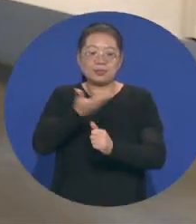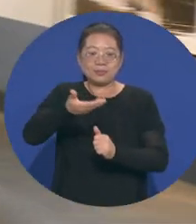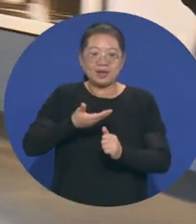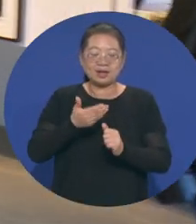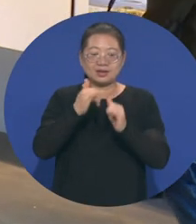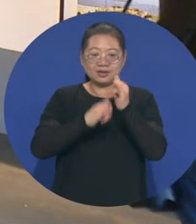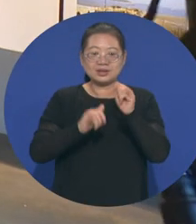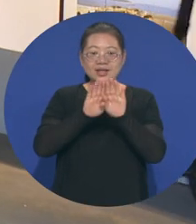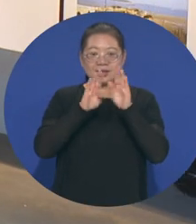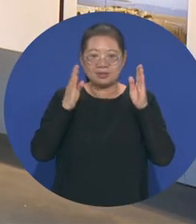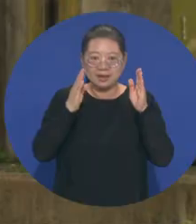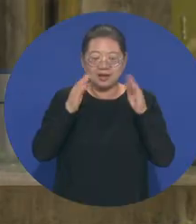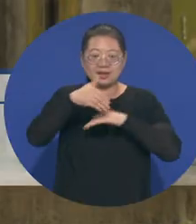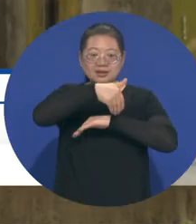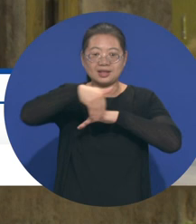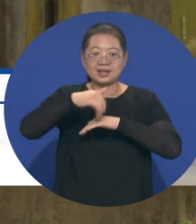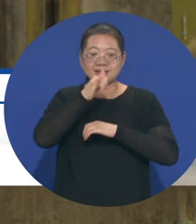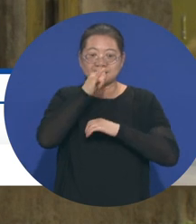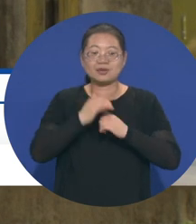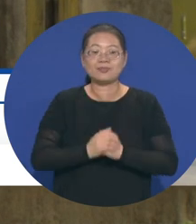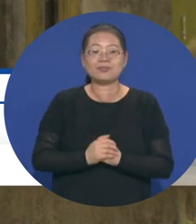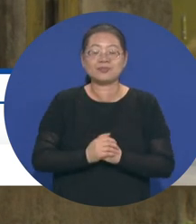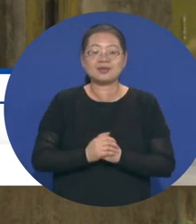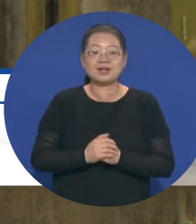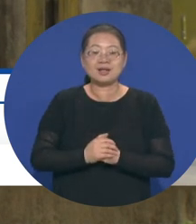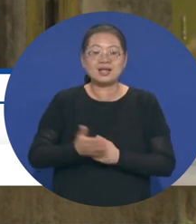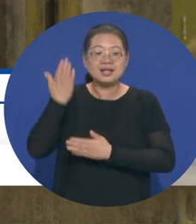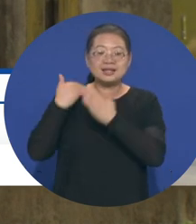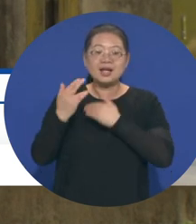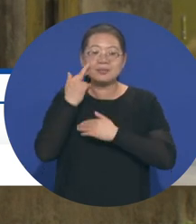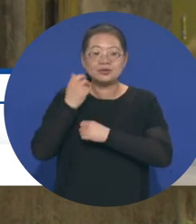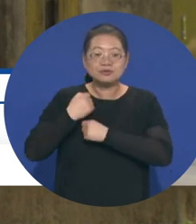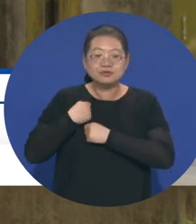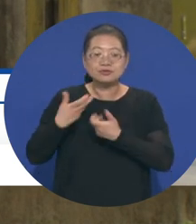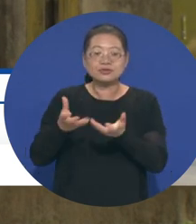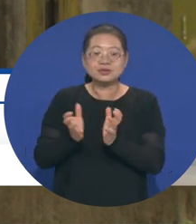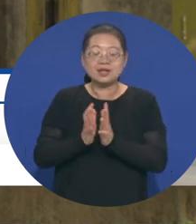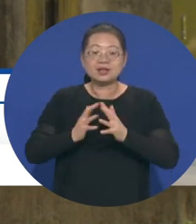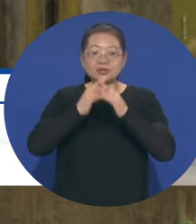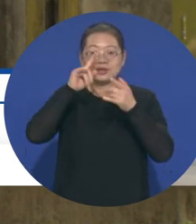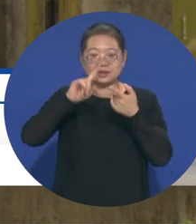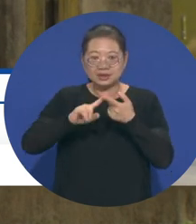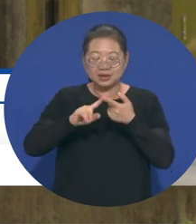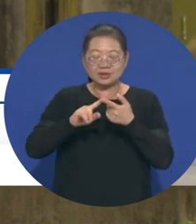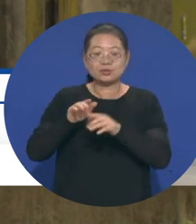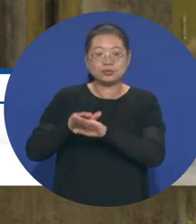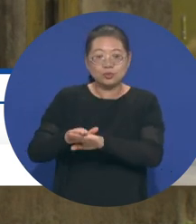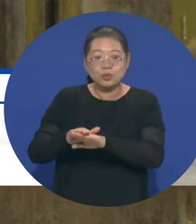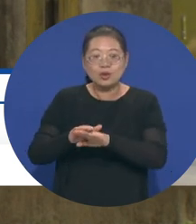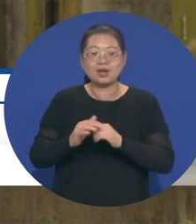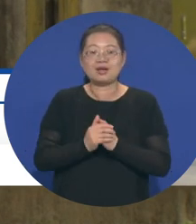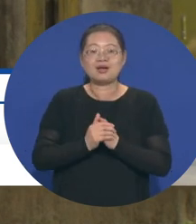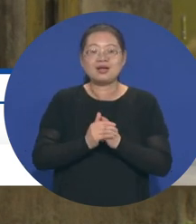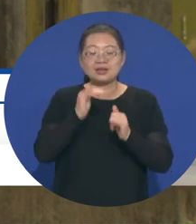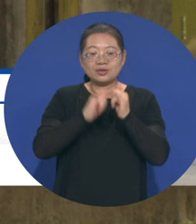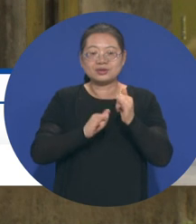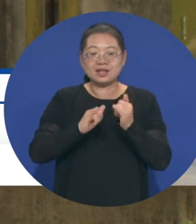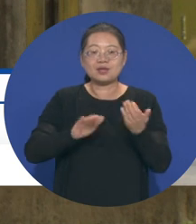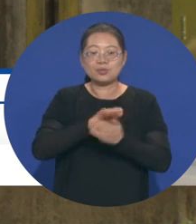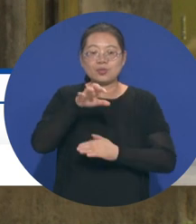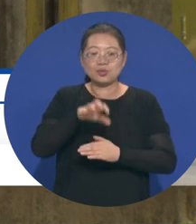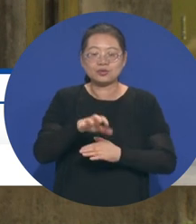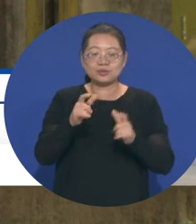방기로 한 것입니다 당시 미군부대 건축물을 원형 보존한 역사공원으로 도민에게 환하기